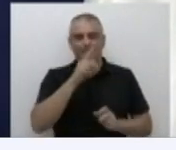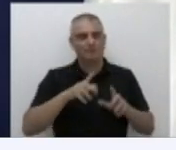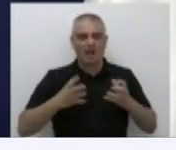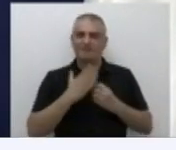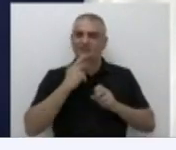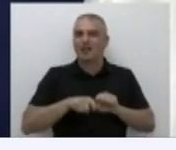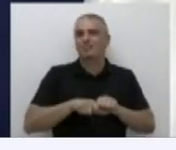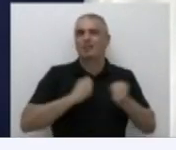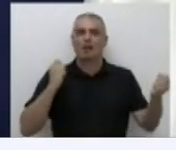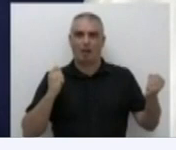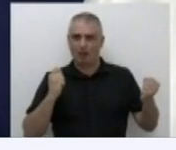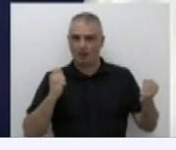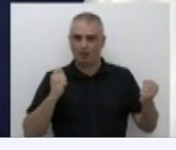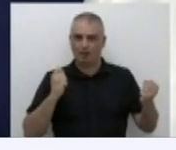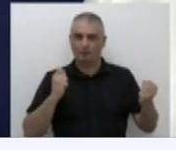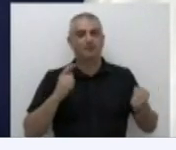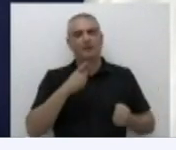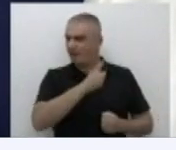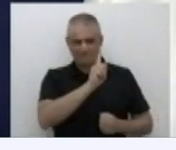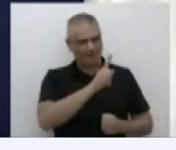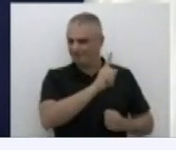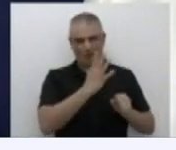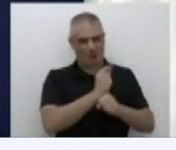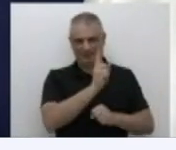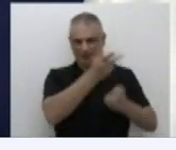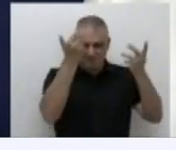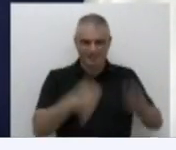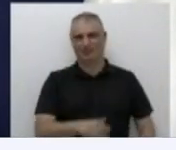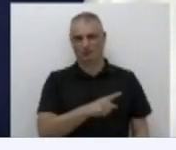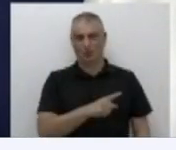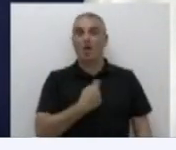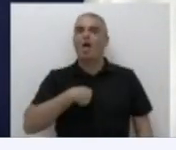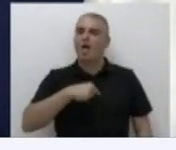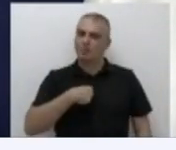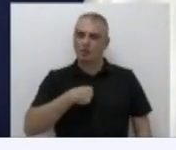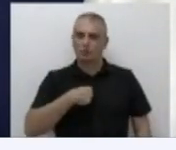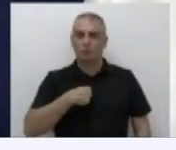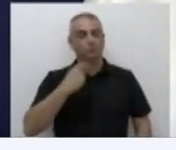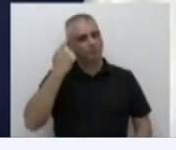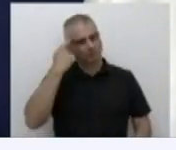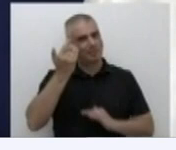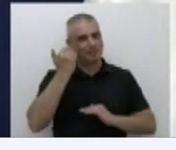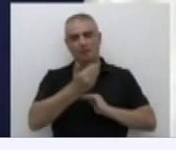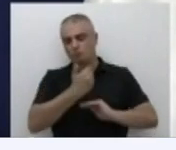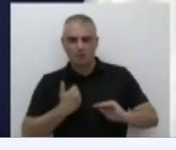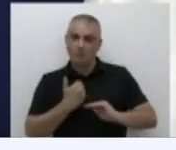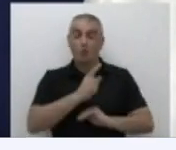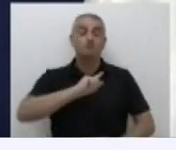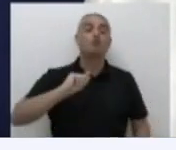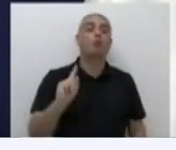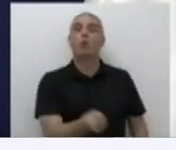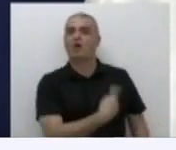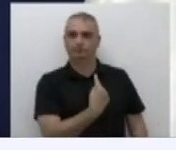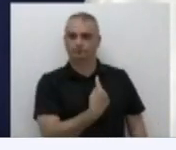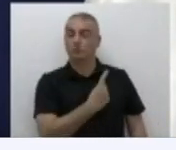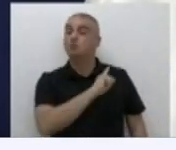يعذبون العائلات ويحاولون تمزيق المجتمع الإسرائيلي، لكنهم سيفشلوا. نحن سنهتم عاجلا